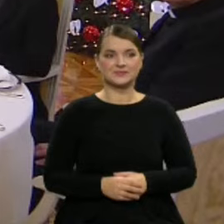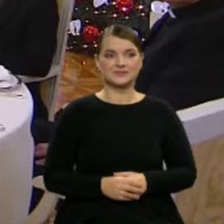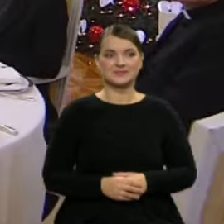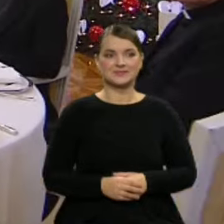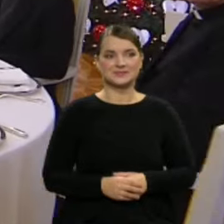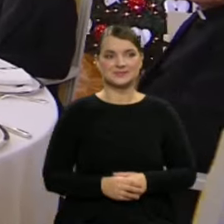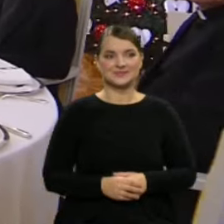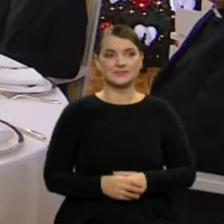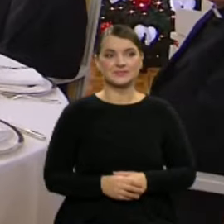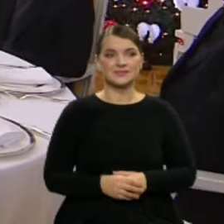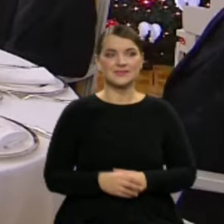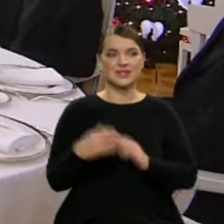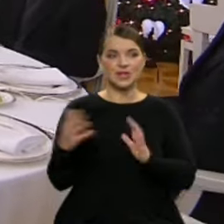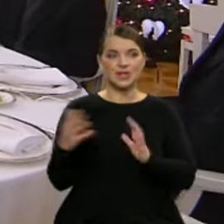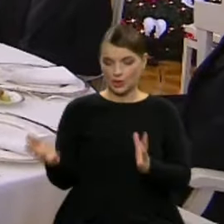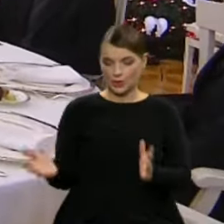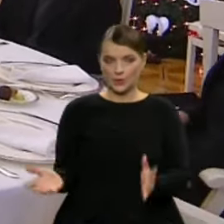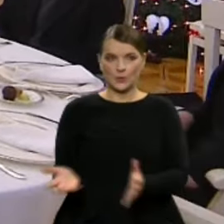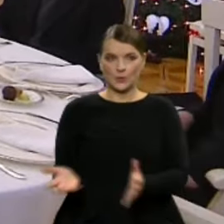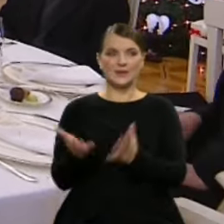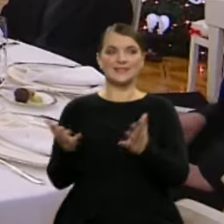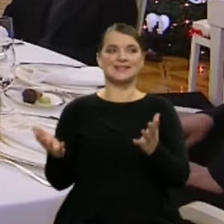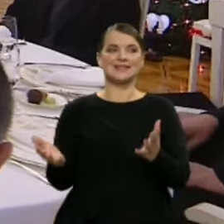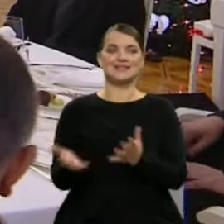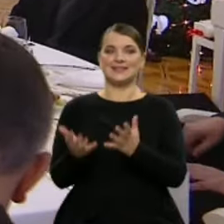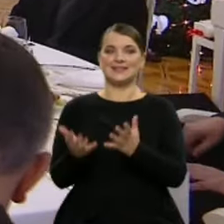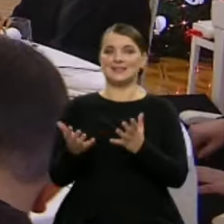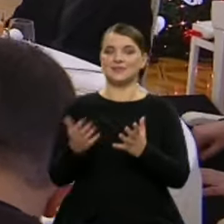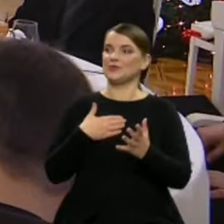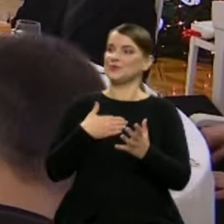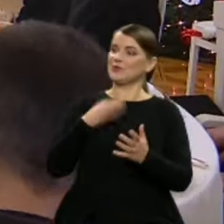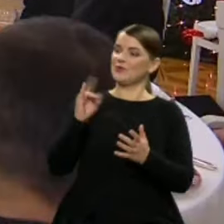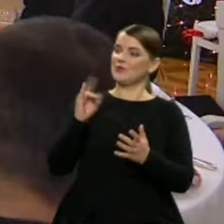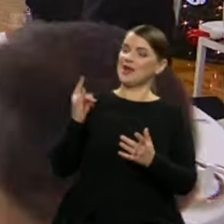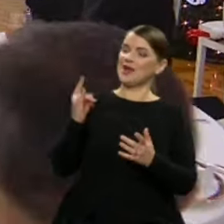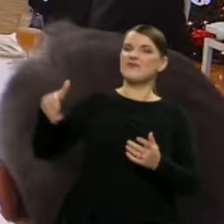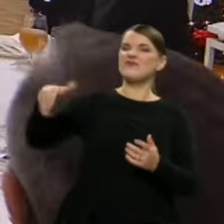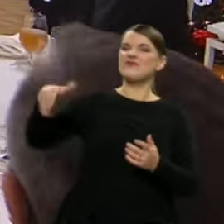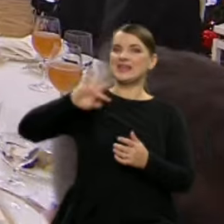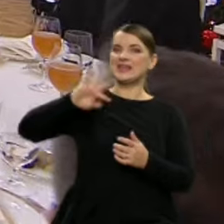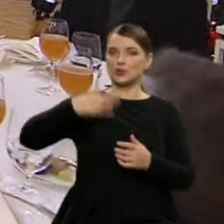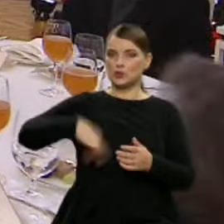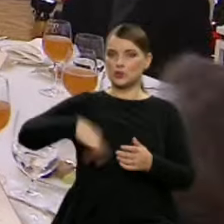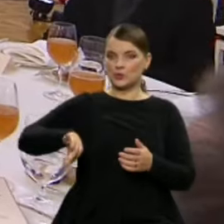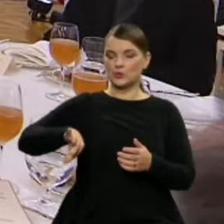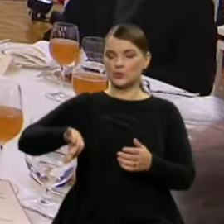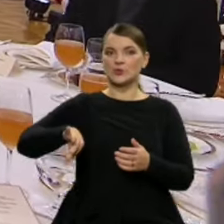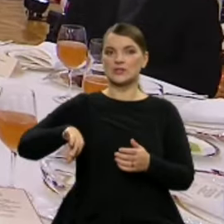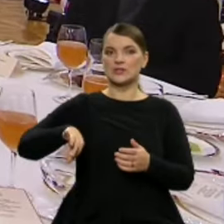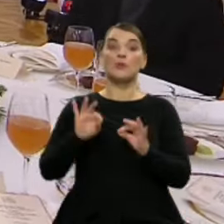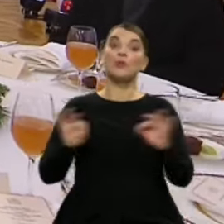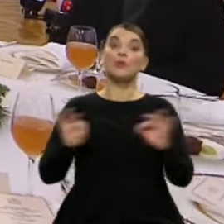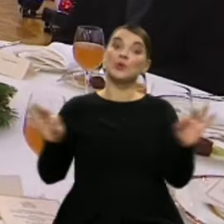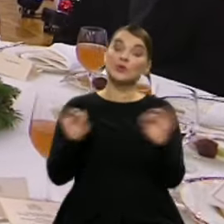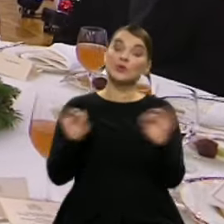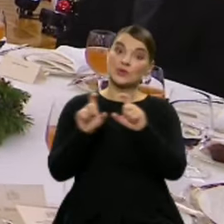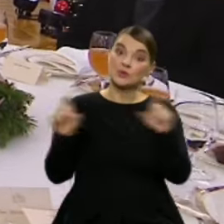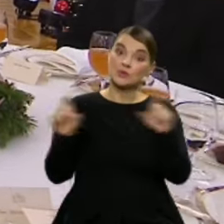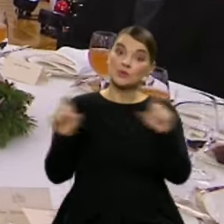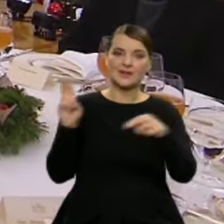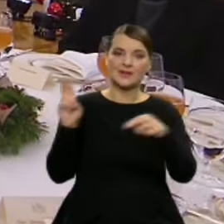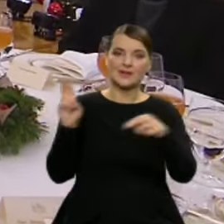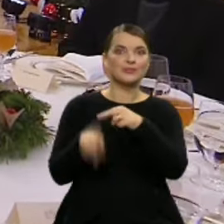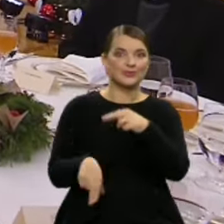tikrai buvo ką ugdyti, mūsų vaikai talentingi, vyriausias sūnus muzikos mokykla